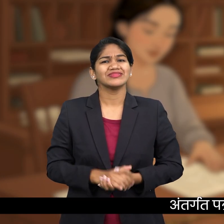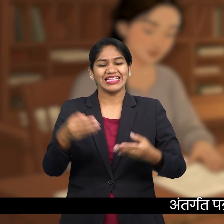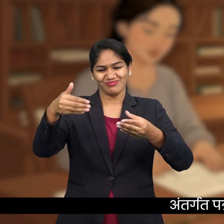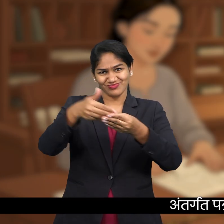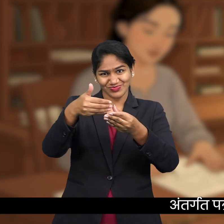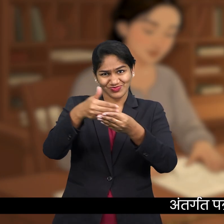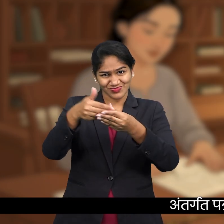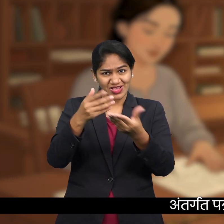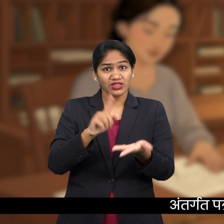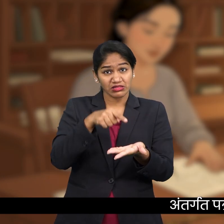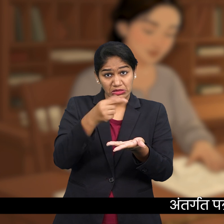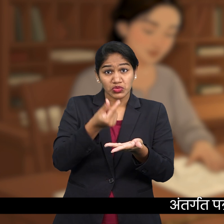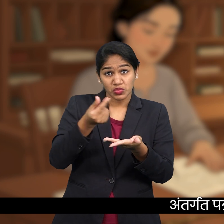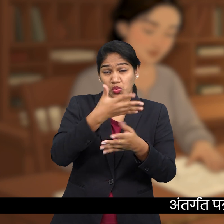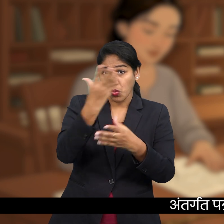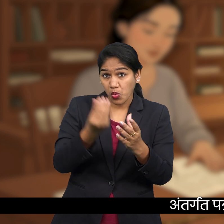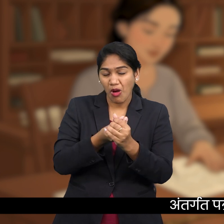अंतर्गत पत्रे आणि लिफाफे वापरले.